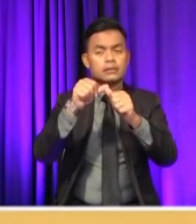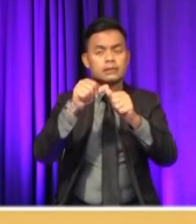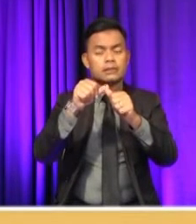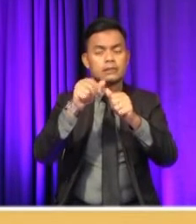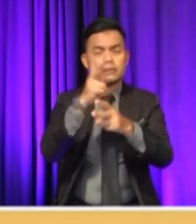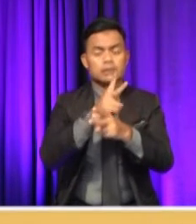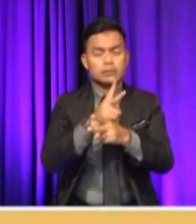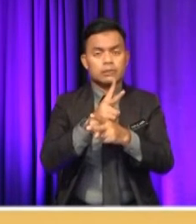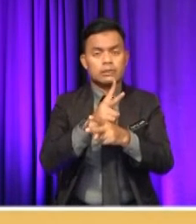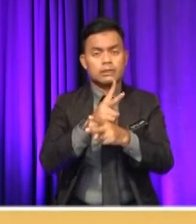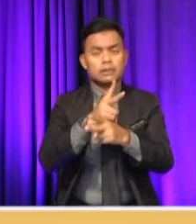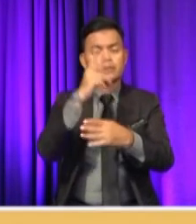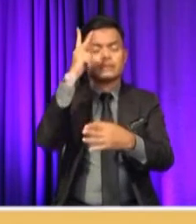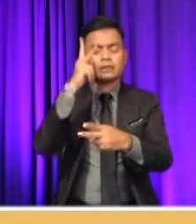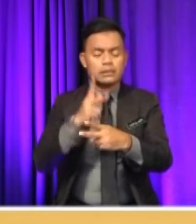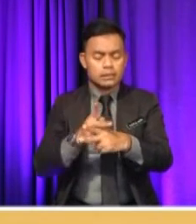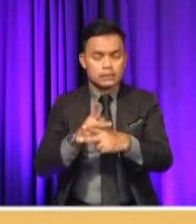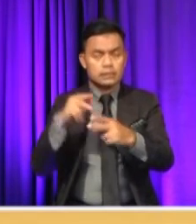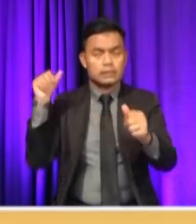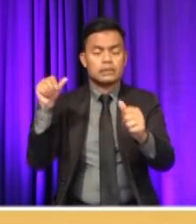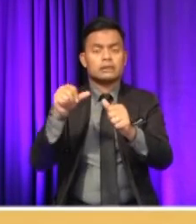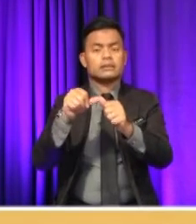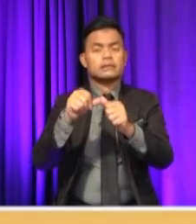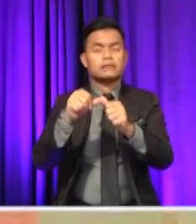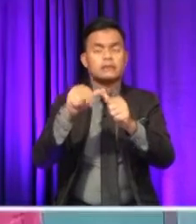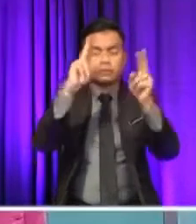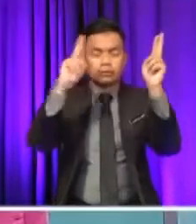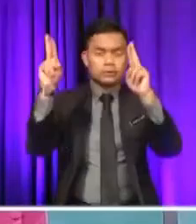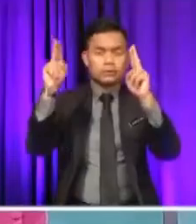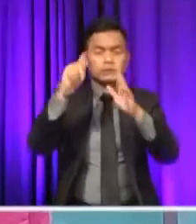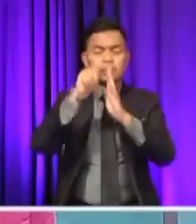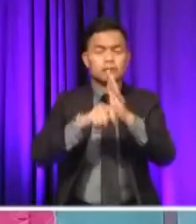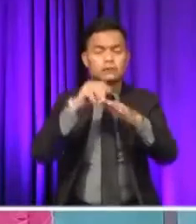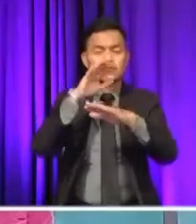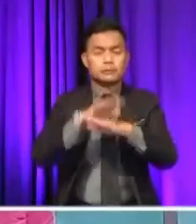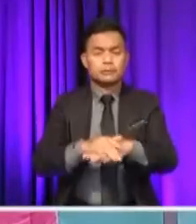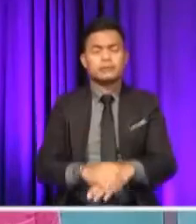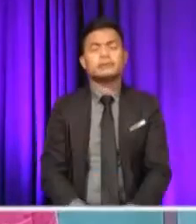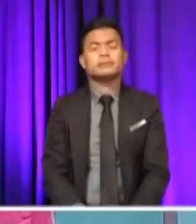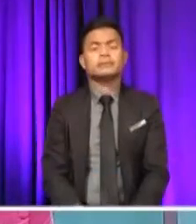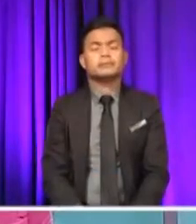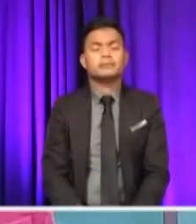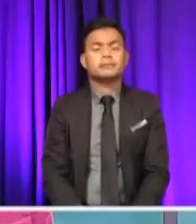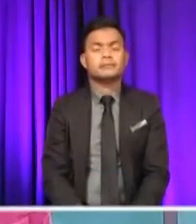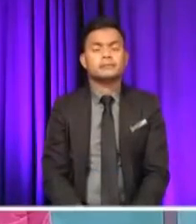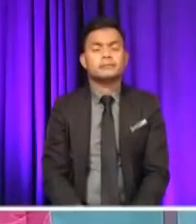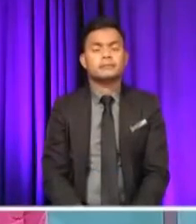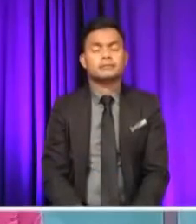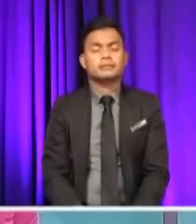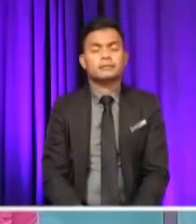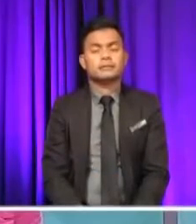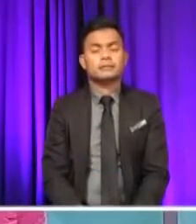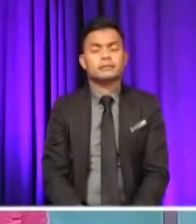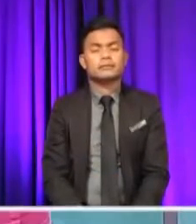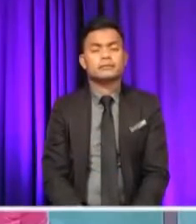kawal kadar aliran udara termampat. Nak laju ataupun perlahan omboh di dalam silinder, kita kawal pada